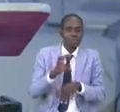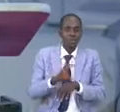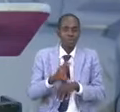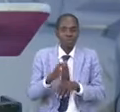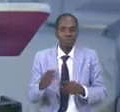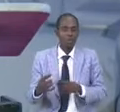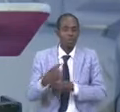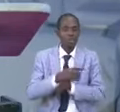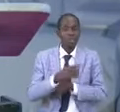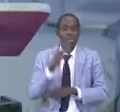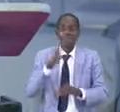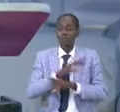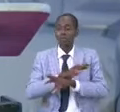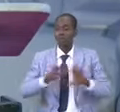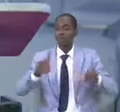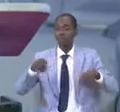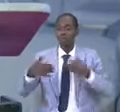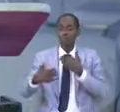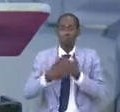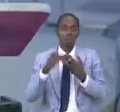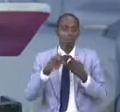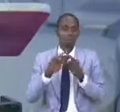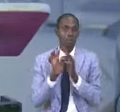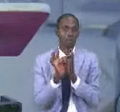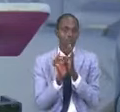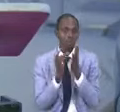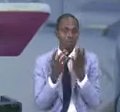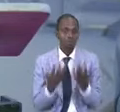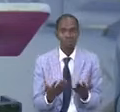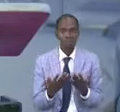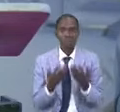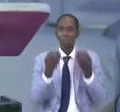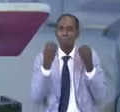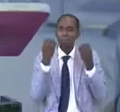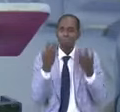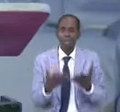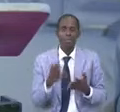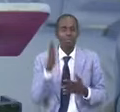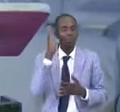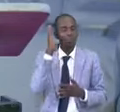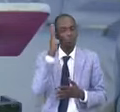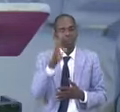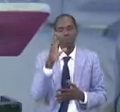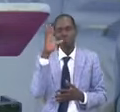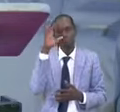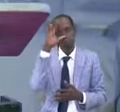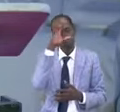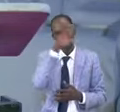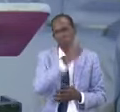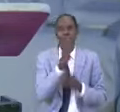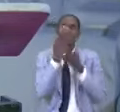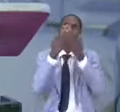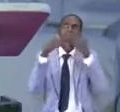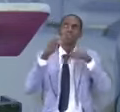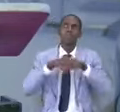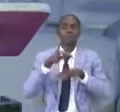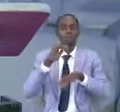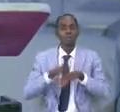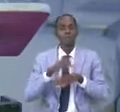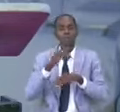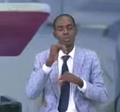Bible plusieurs rateront au dernier jour et voilà